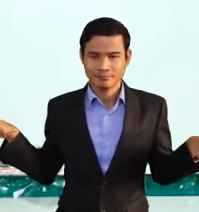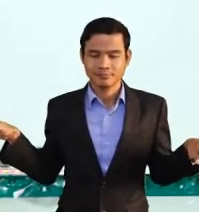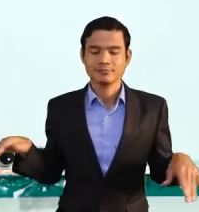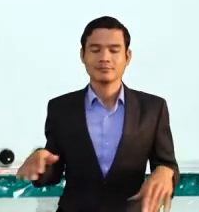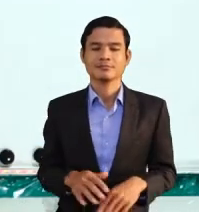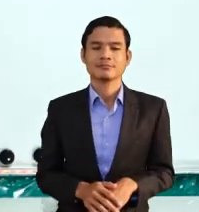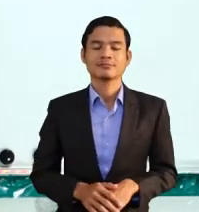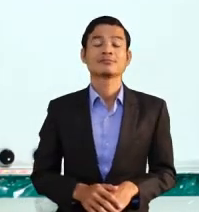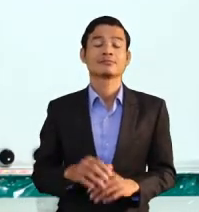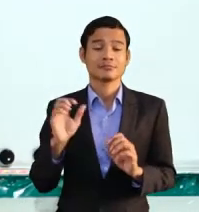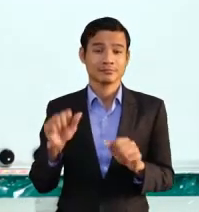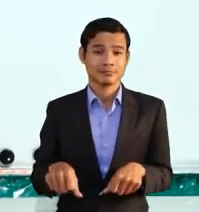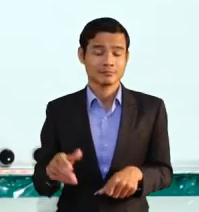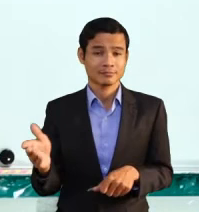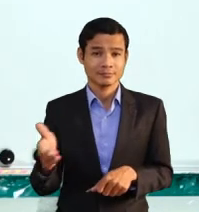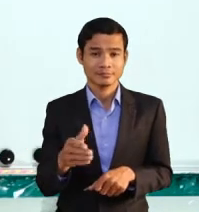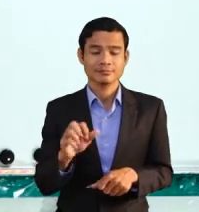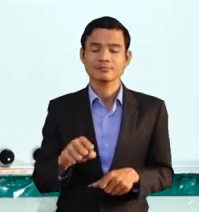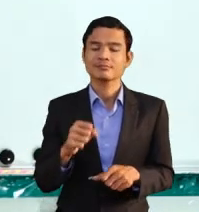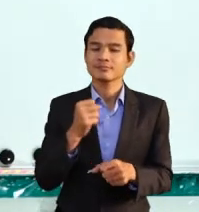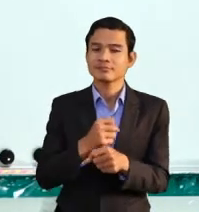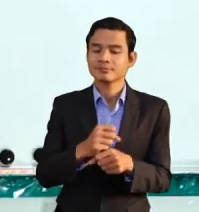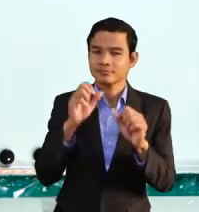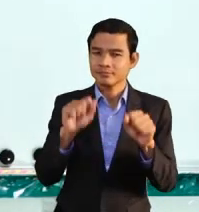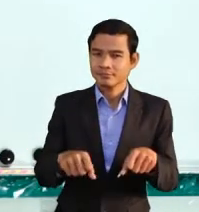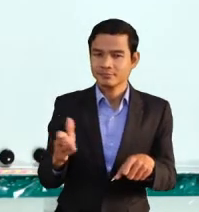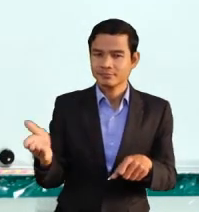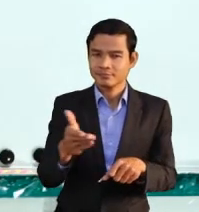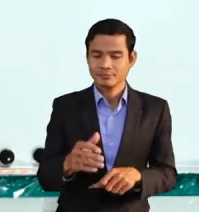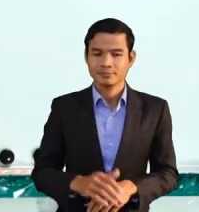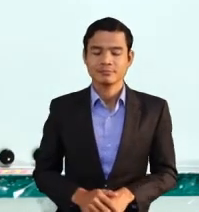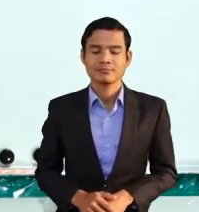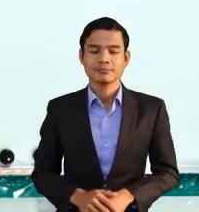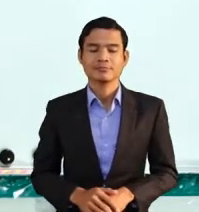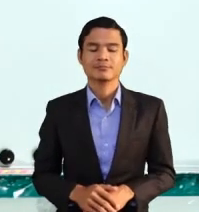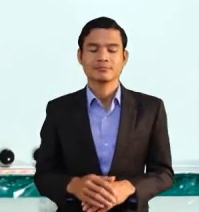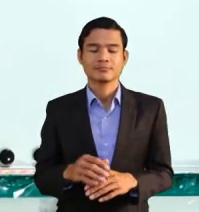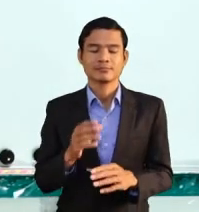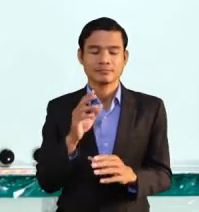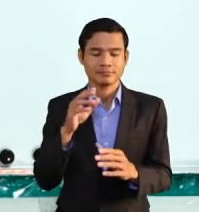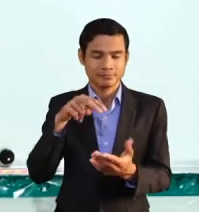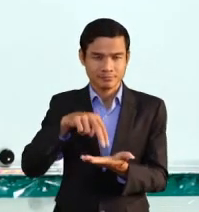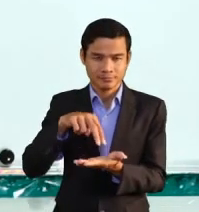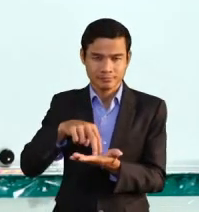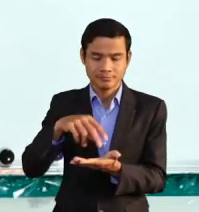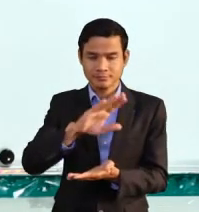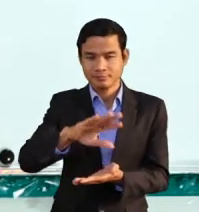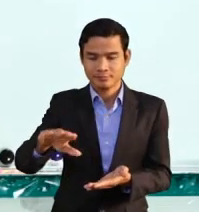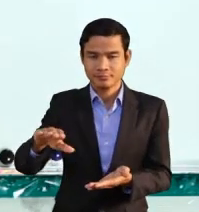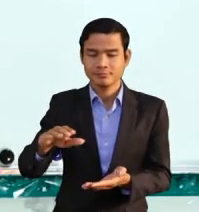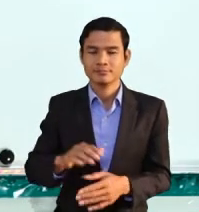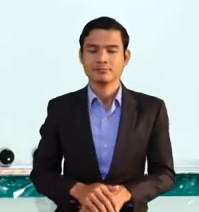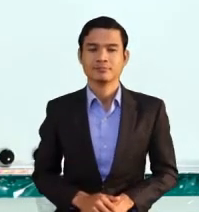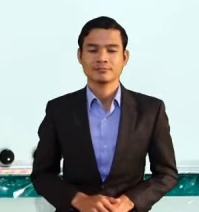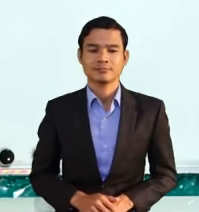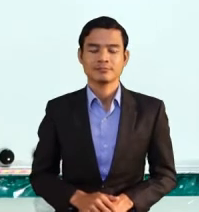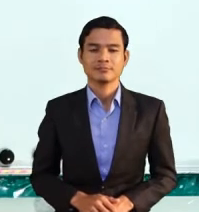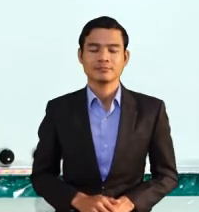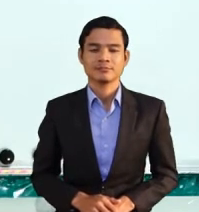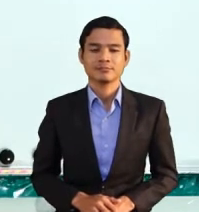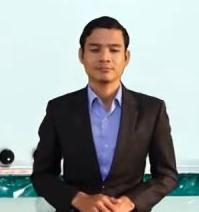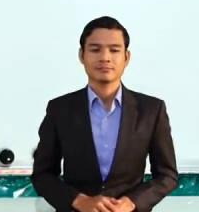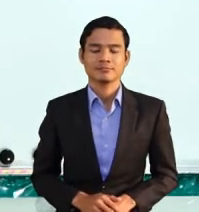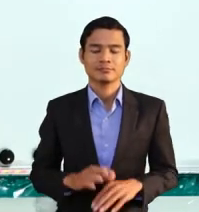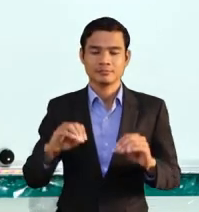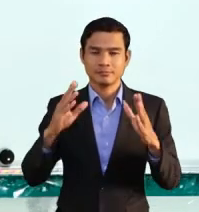ha chà chắc con thứ ba nó còn á chà tờ prong ngược cho tiếng ốc nìa chà